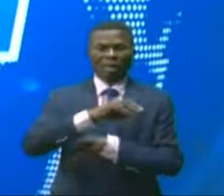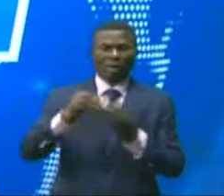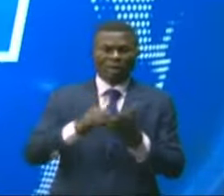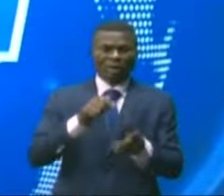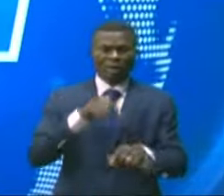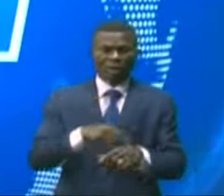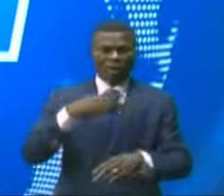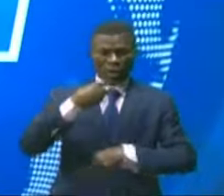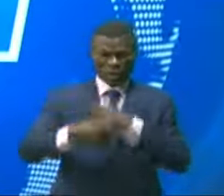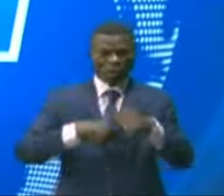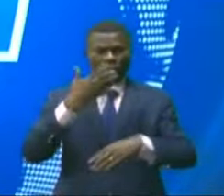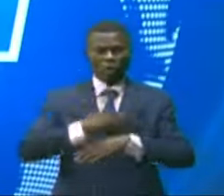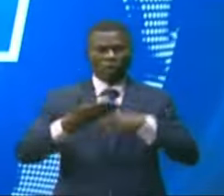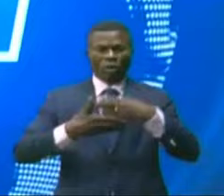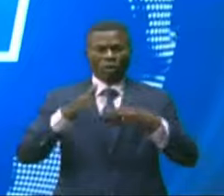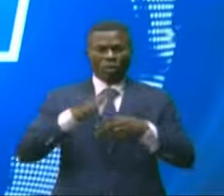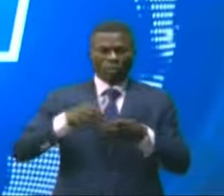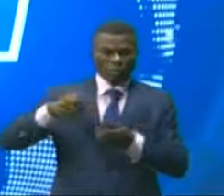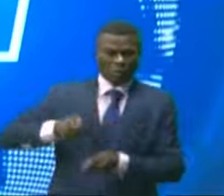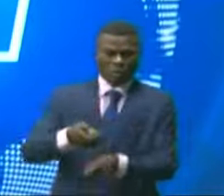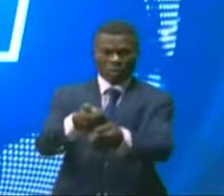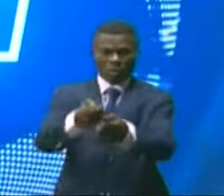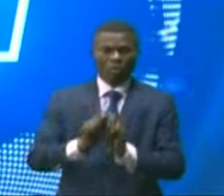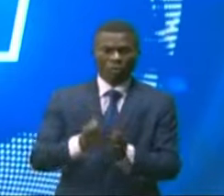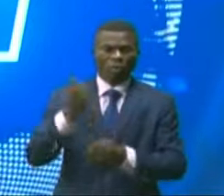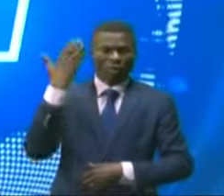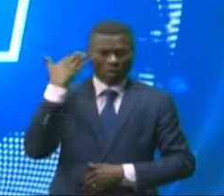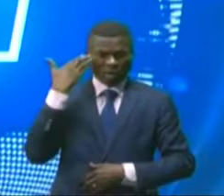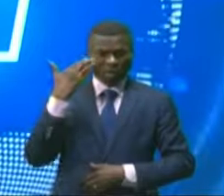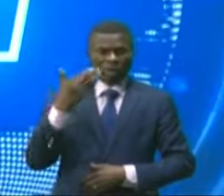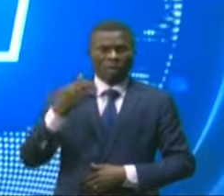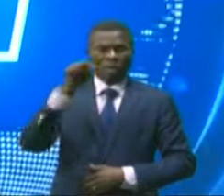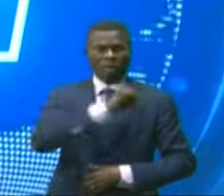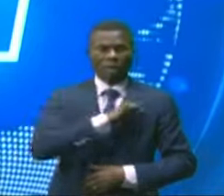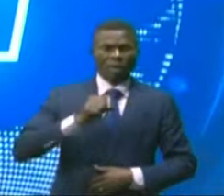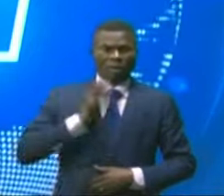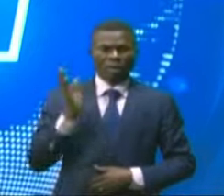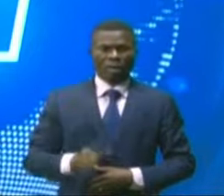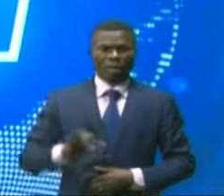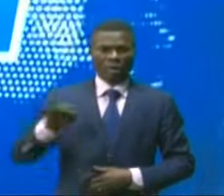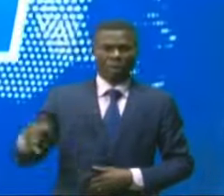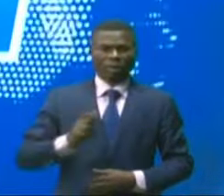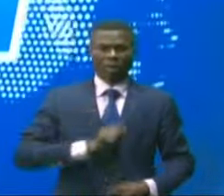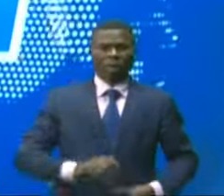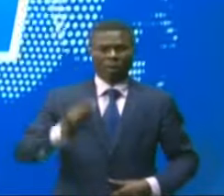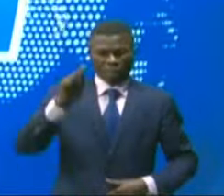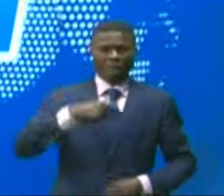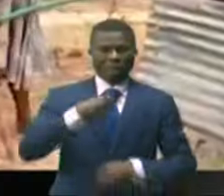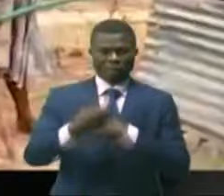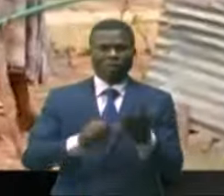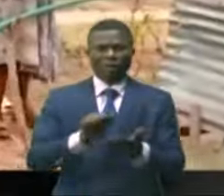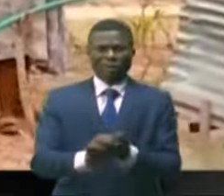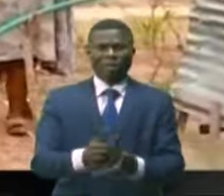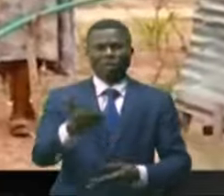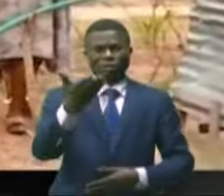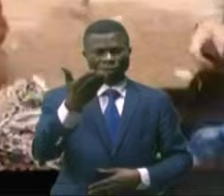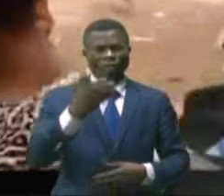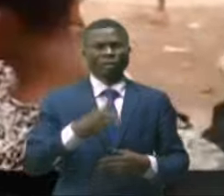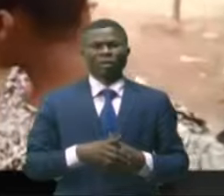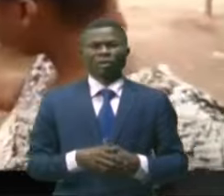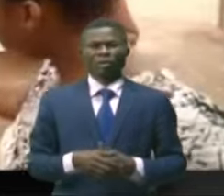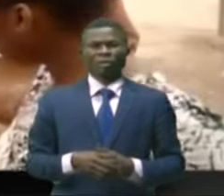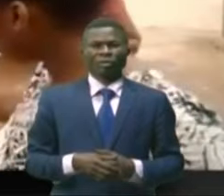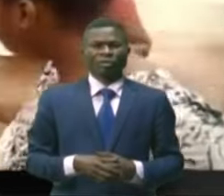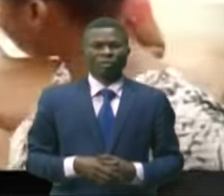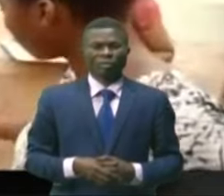est à la construction de plusieurs forages d'eau. Ces actions sont posées par les sénateurs Jean Tshisekedi Kabasele. La ville de